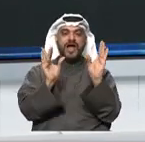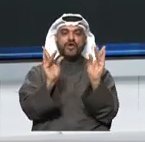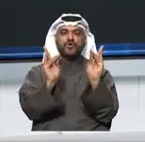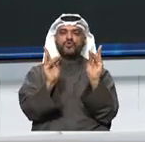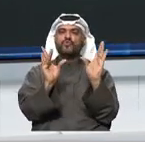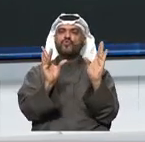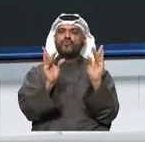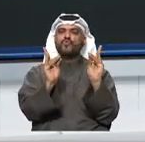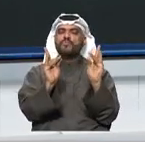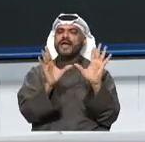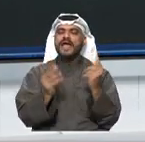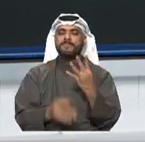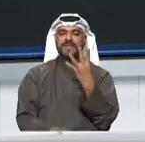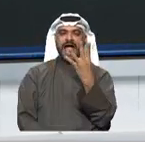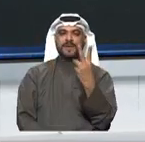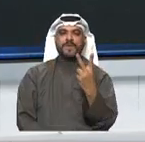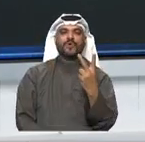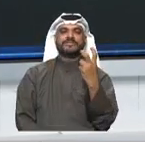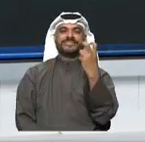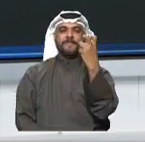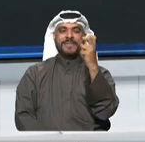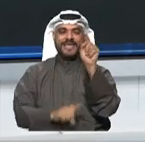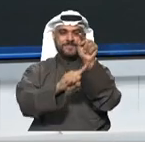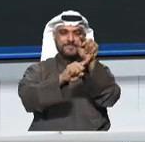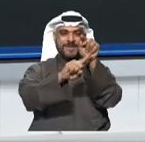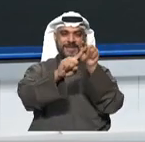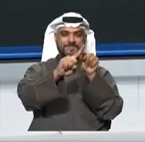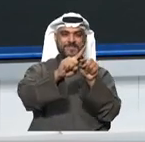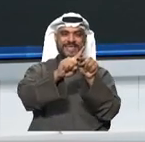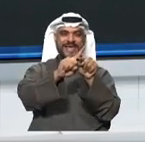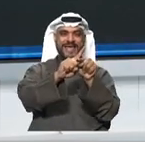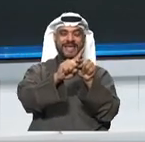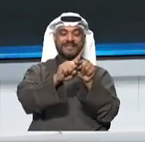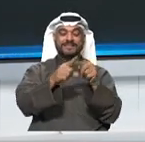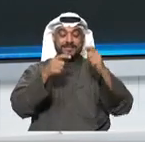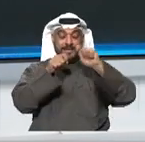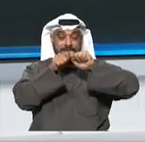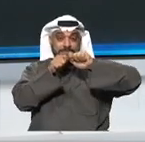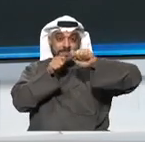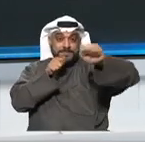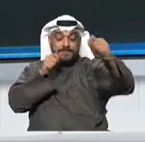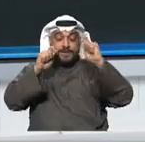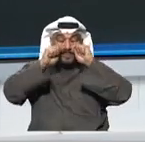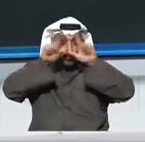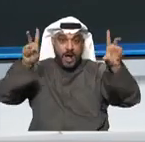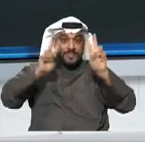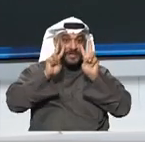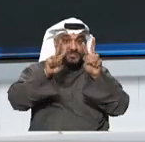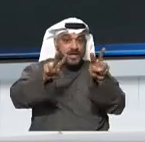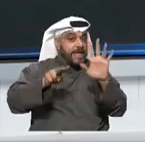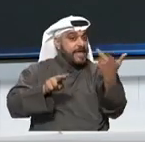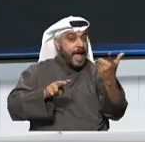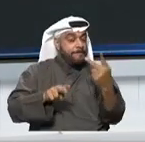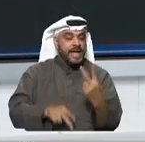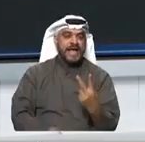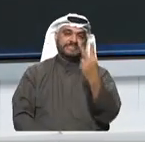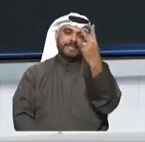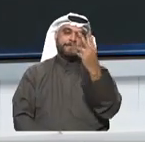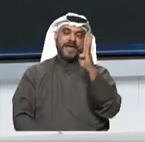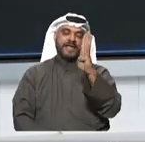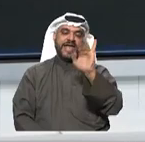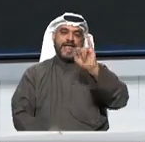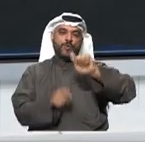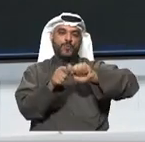درجة الحرارة في مدينة الكويت 16 درجة مئوية، الرطوبة النسبية لا تزال مرتفعة 74%، الرؤية الأفقية 7